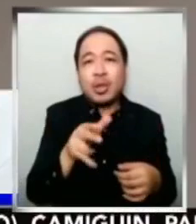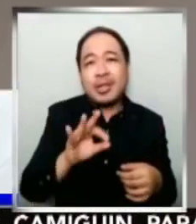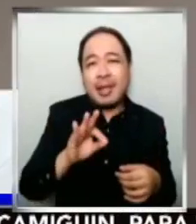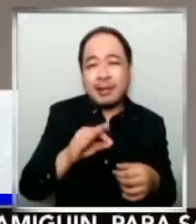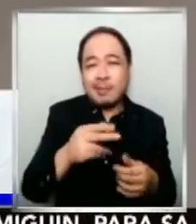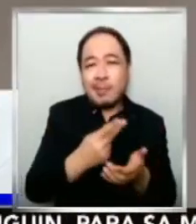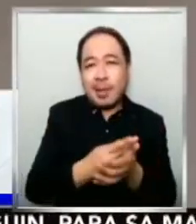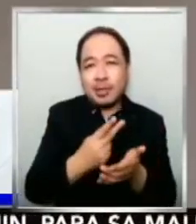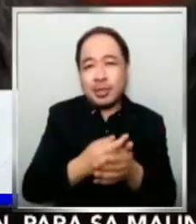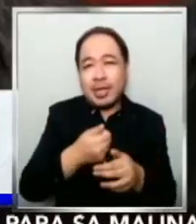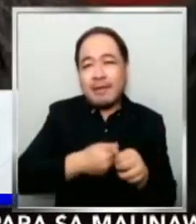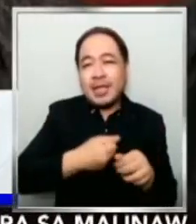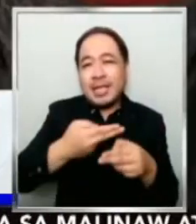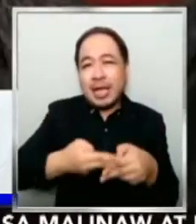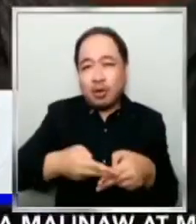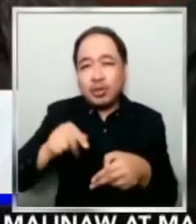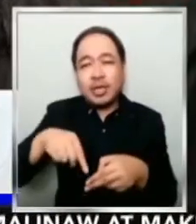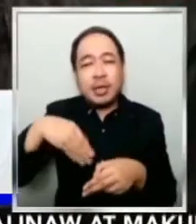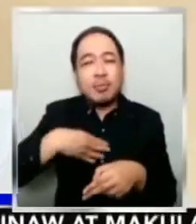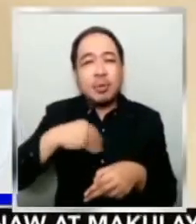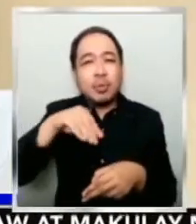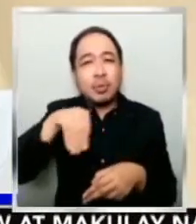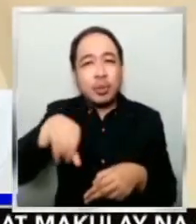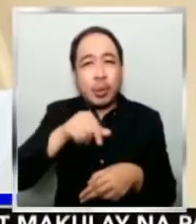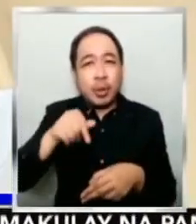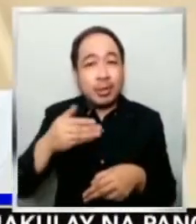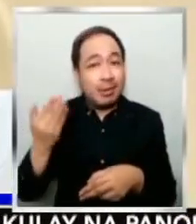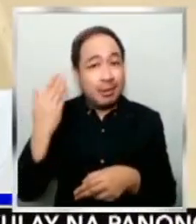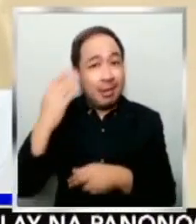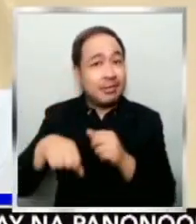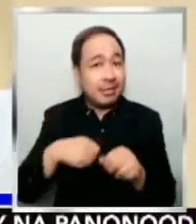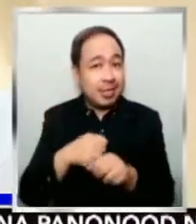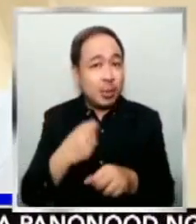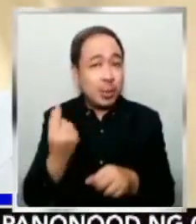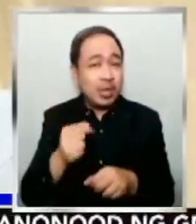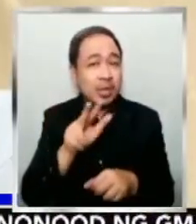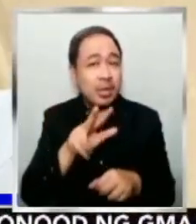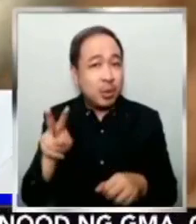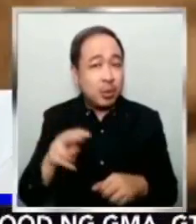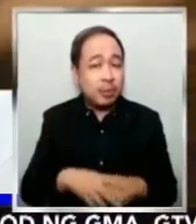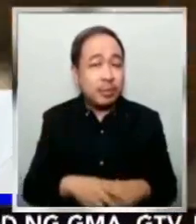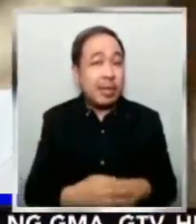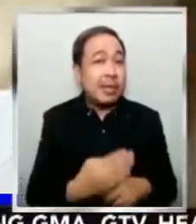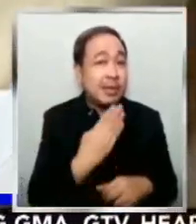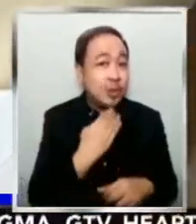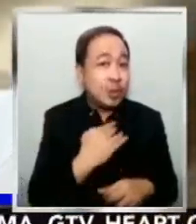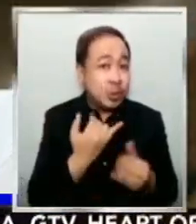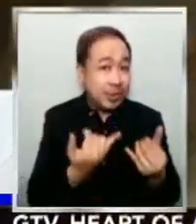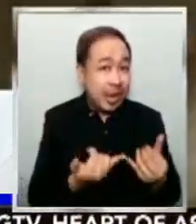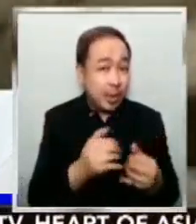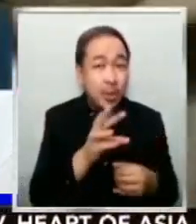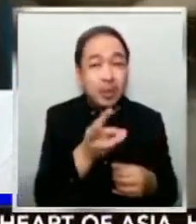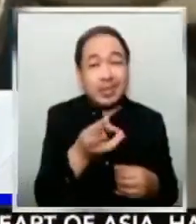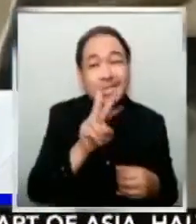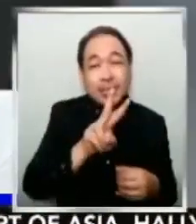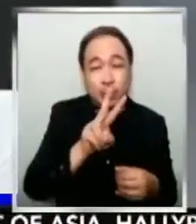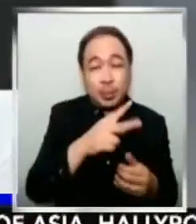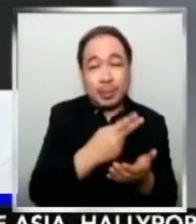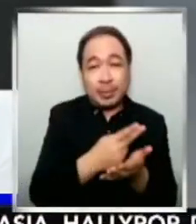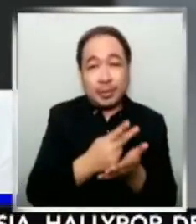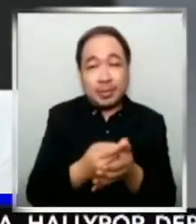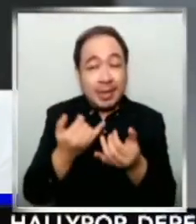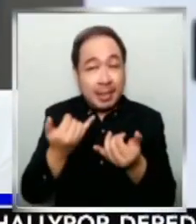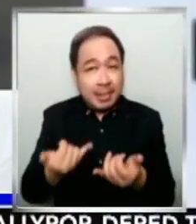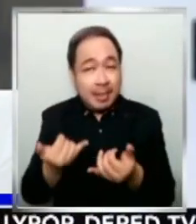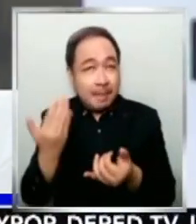kumpara sa 32 pesos noong nakaraang taon. Ang asukal naman, 62 pesos na mula sa dating 50 pesos kada kilo.